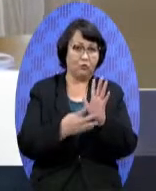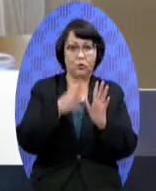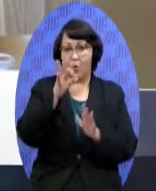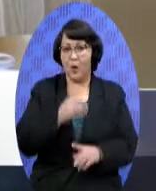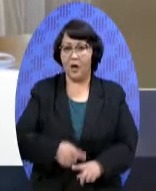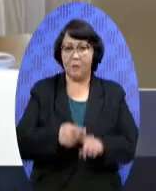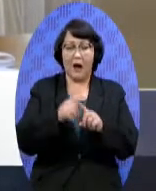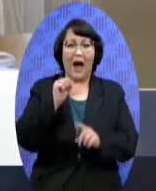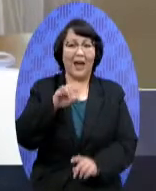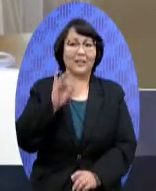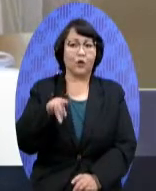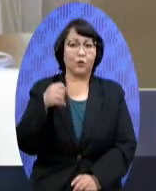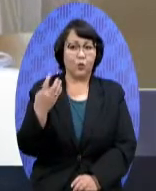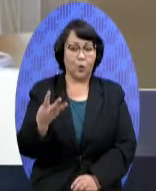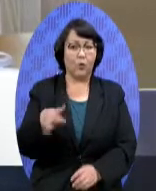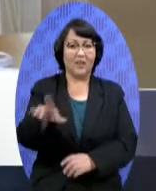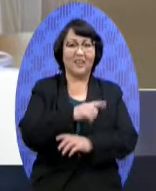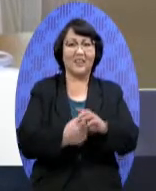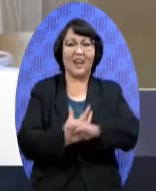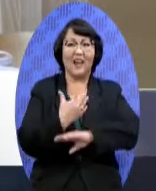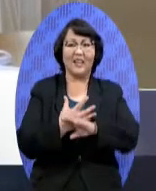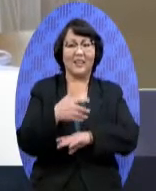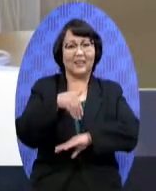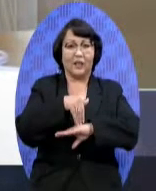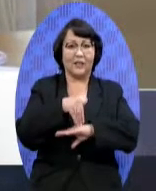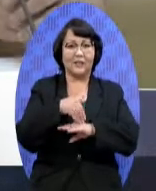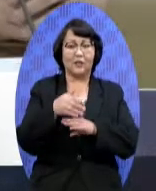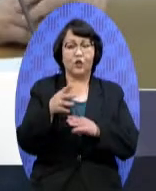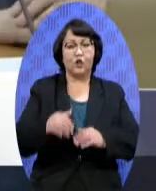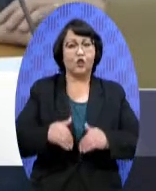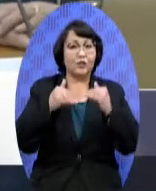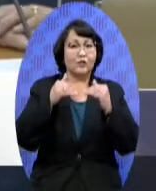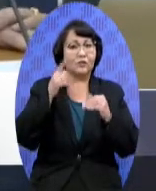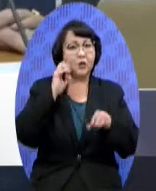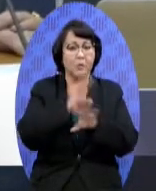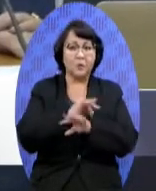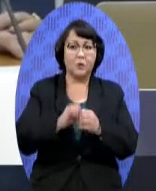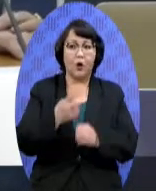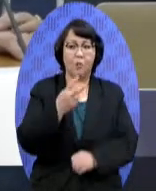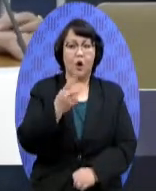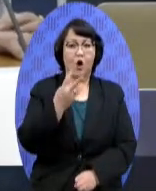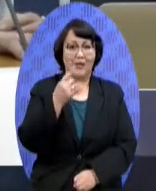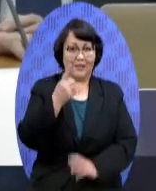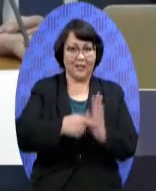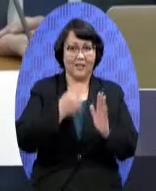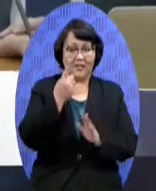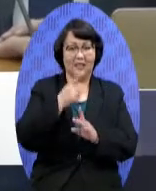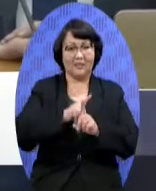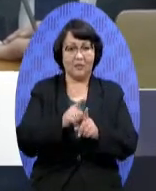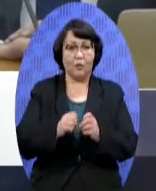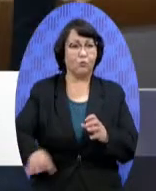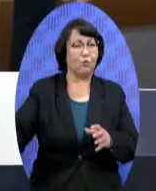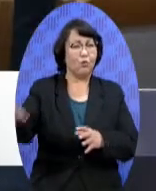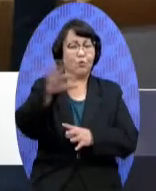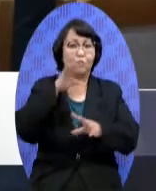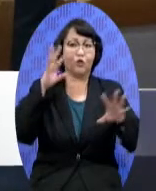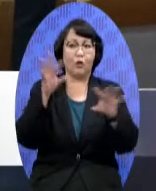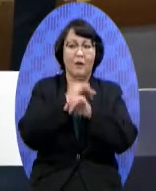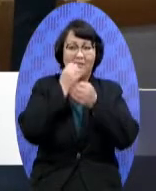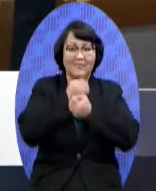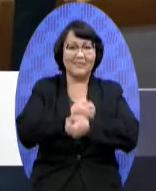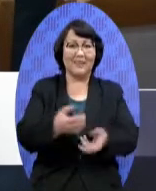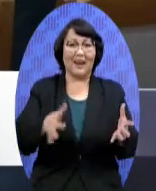Мөн Атар 4 тариалангийн доктортой хөгжлийн аяныг 2020 оны 1-р сарын 1-ний өдрөөс орон даяар зарлалаа. Аяны